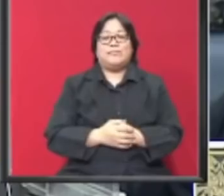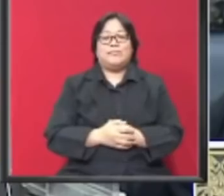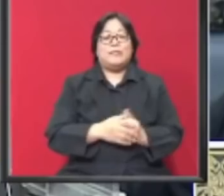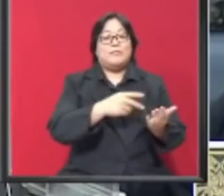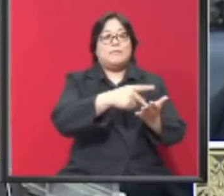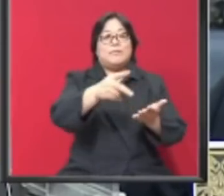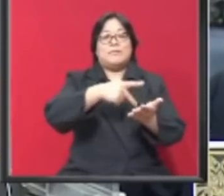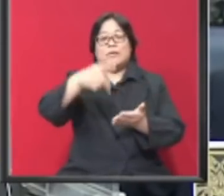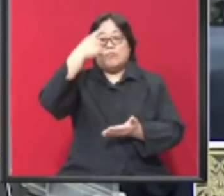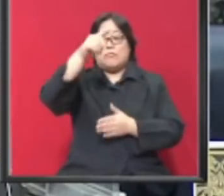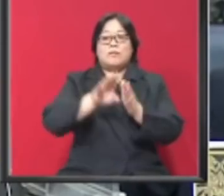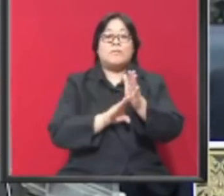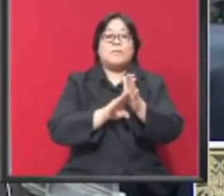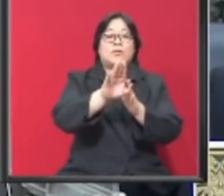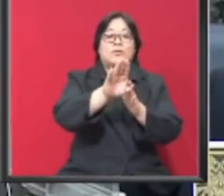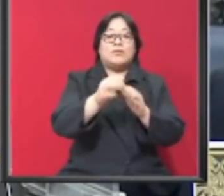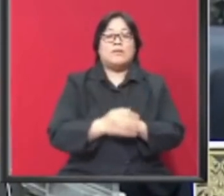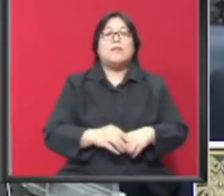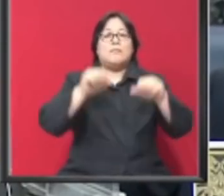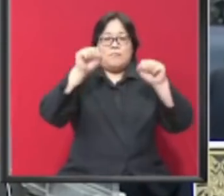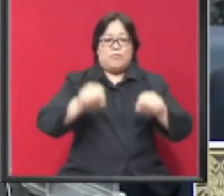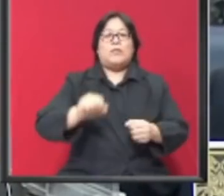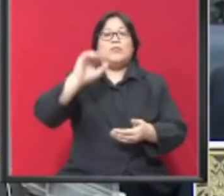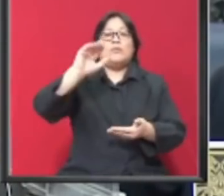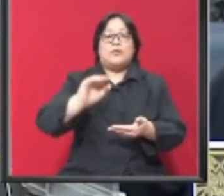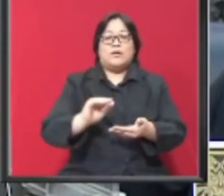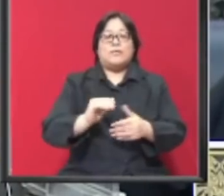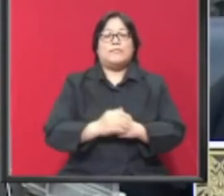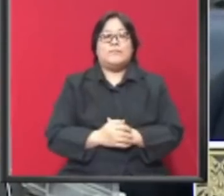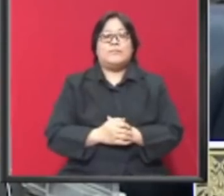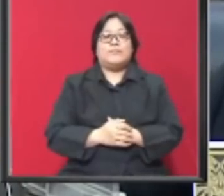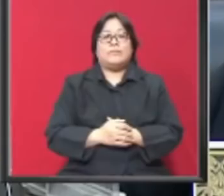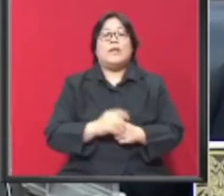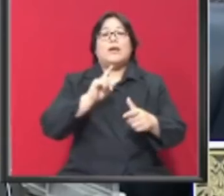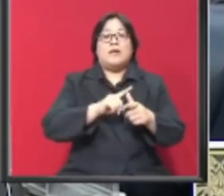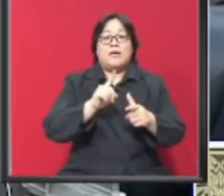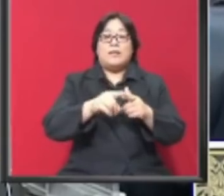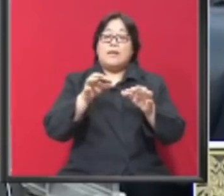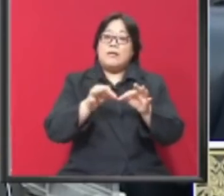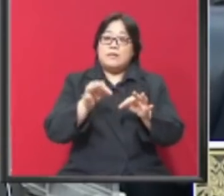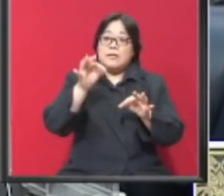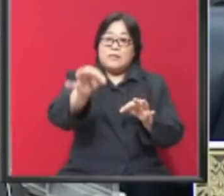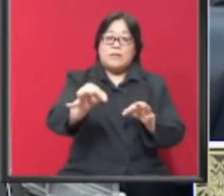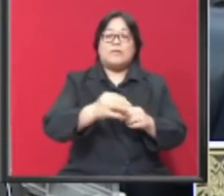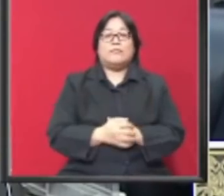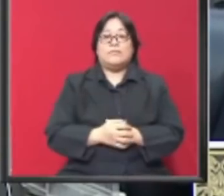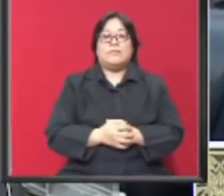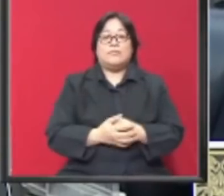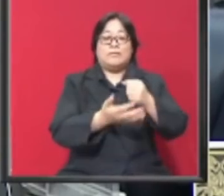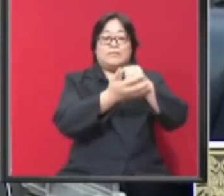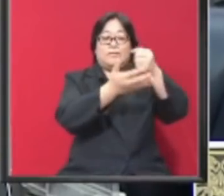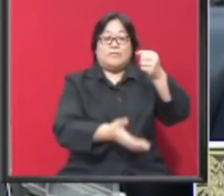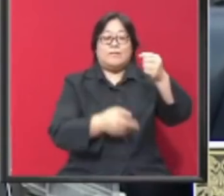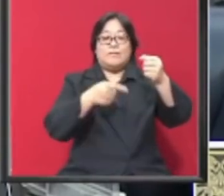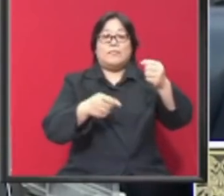perbelanjaan untuk pembangunan boleh dikurangkan atau tetap ditangguh supaya dana